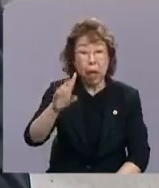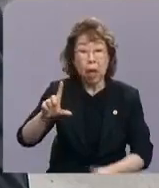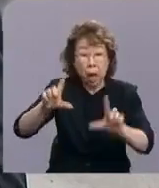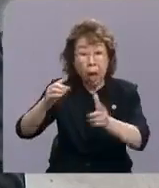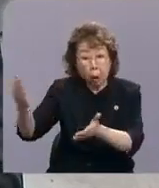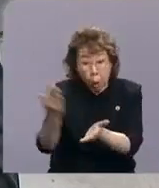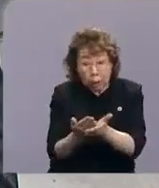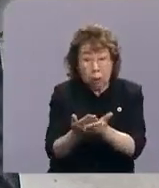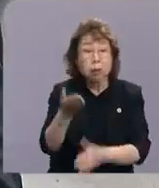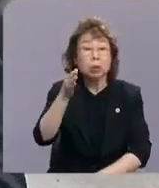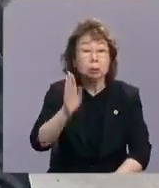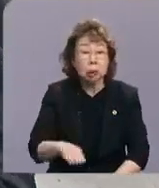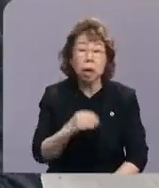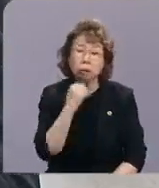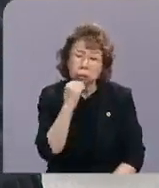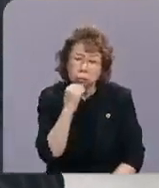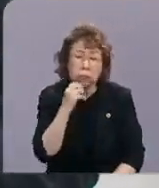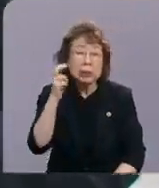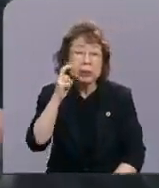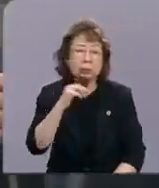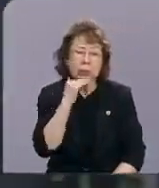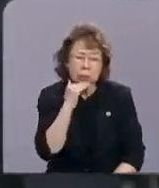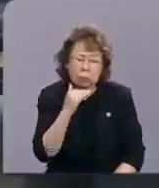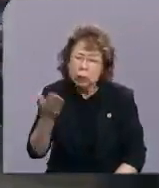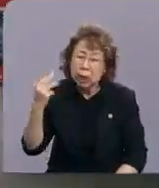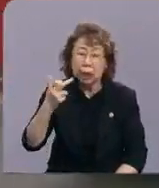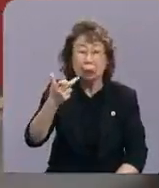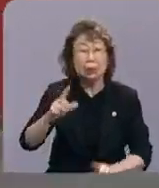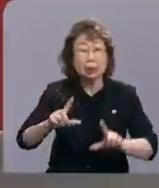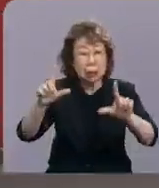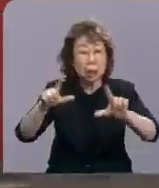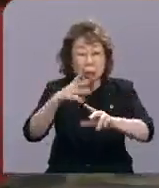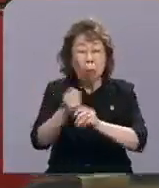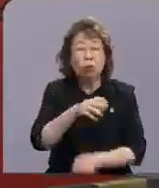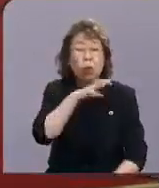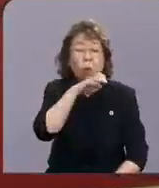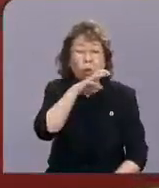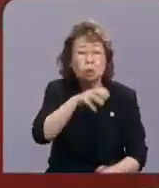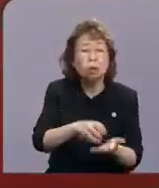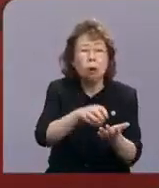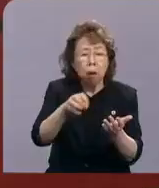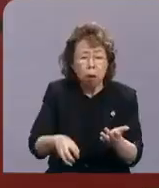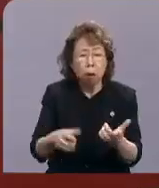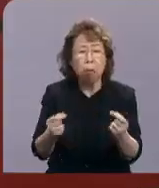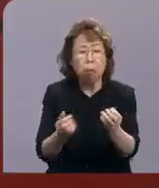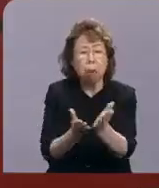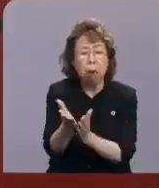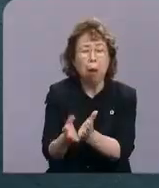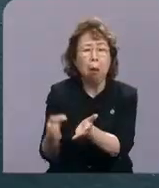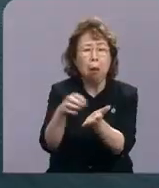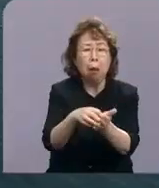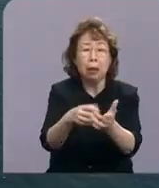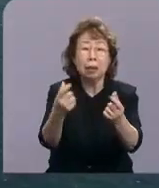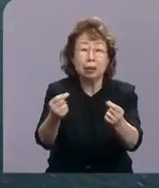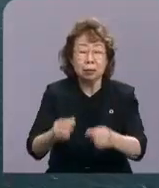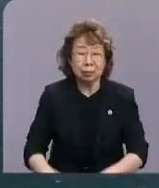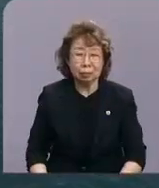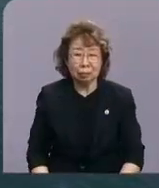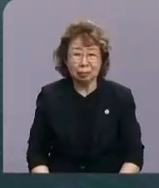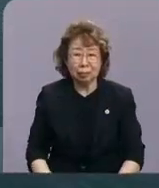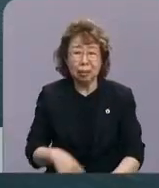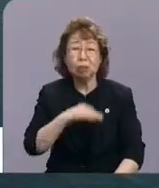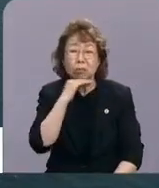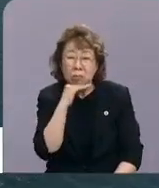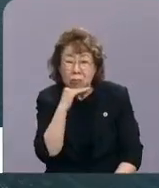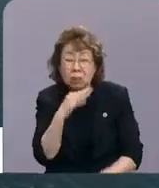입항했는데 20여일이 지난 17일에서야 겨우 접안할 수 있었습니다. 현재 하역